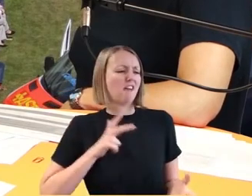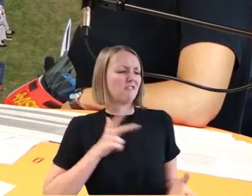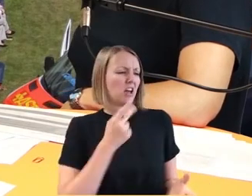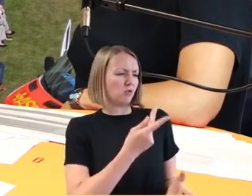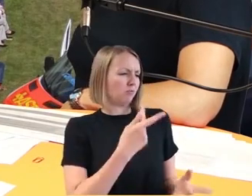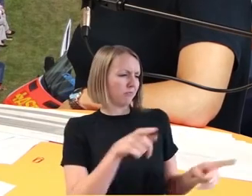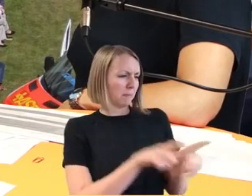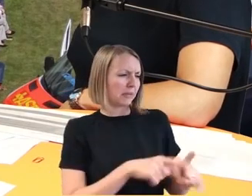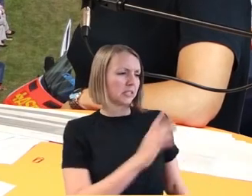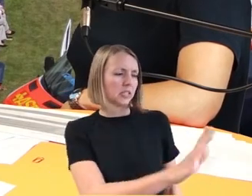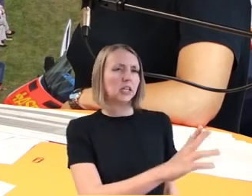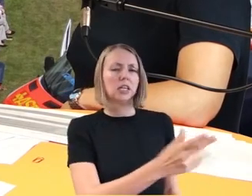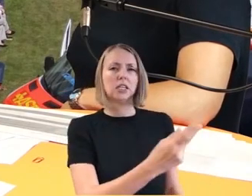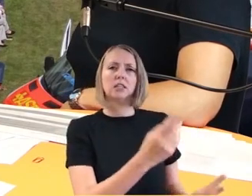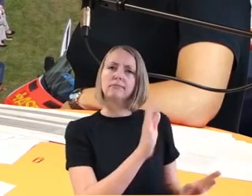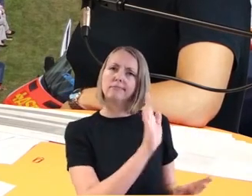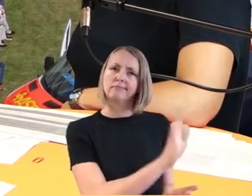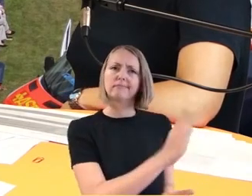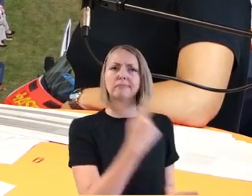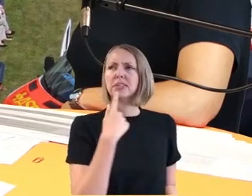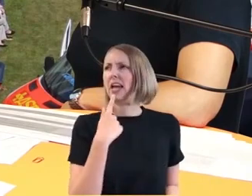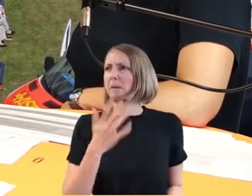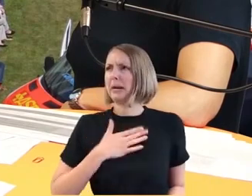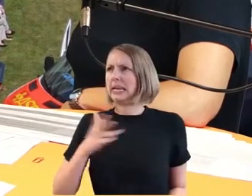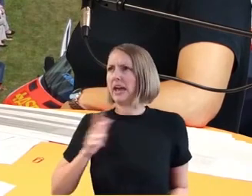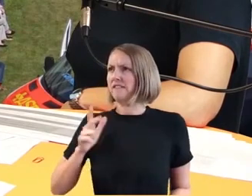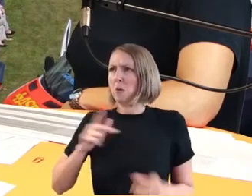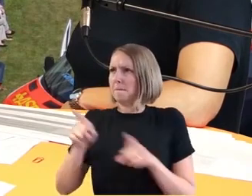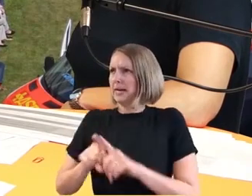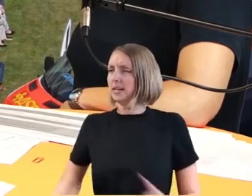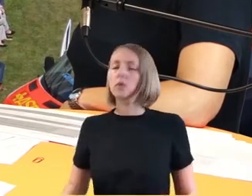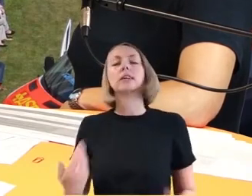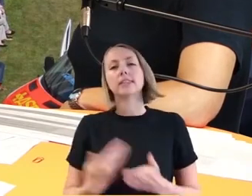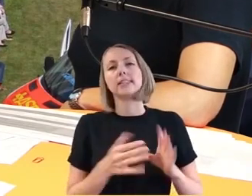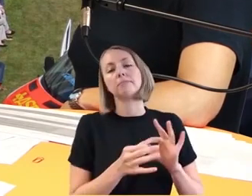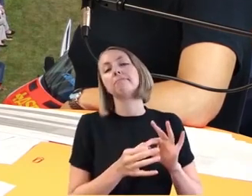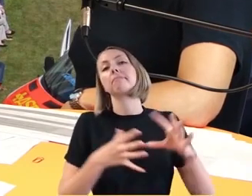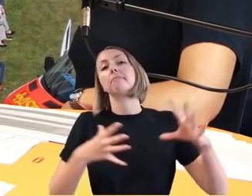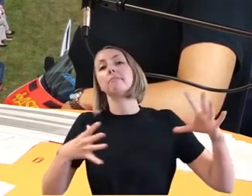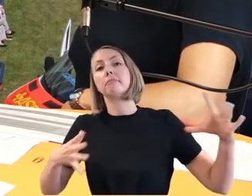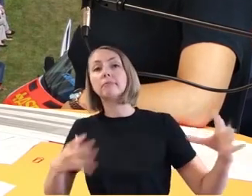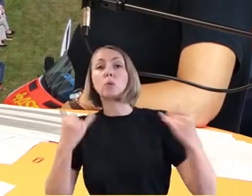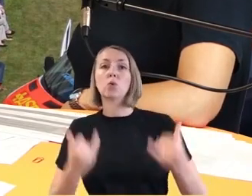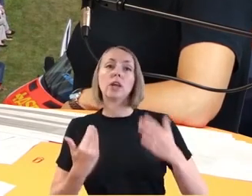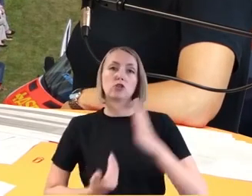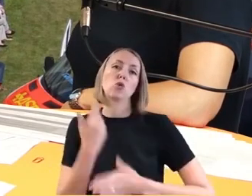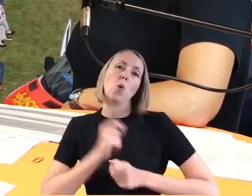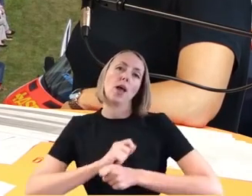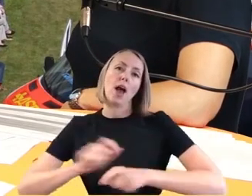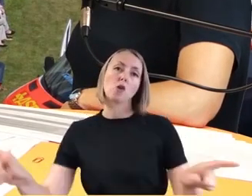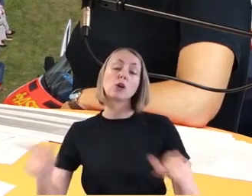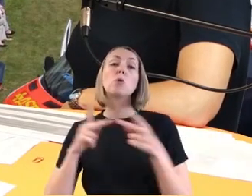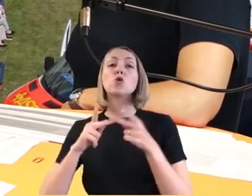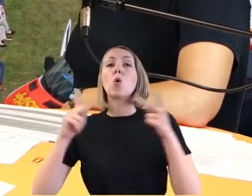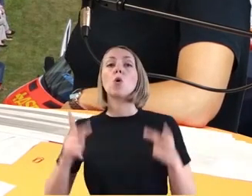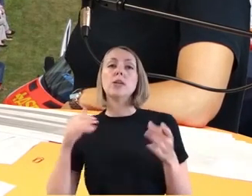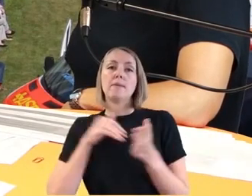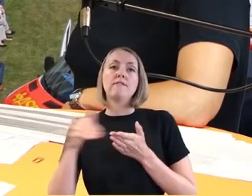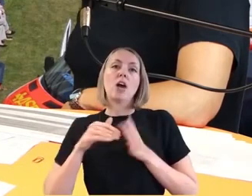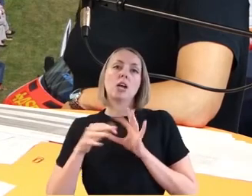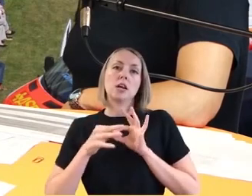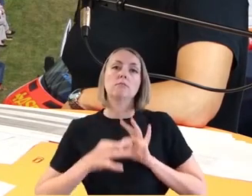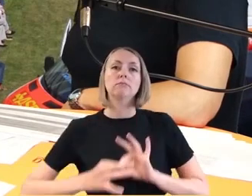nicht. Insoweit schreiben wir gerade neu aus und werden das Konzept genauso fahren, wie es bisher auch vorgesehen